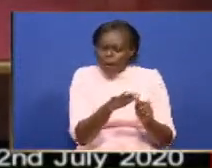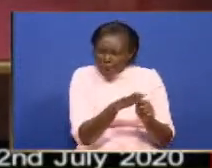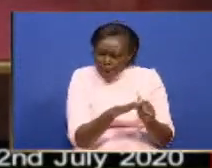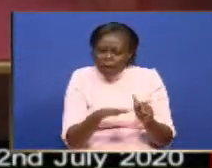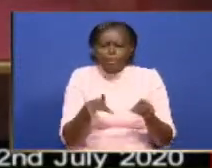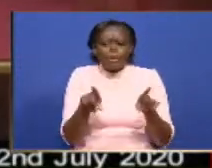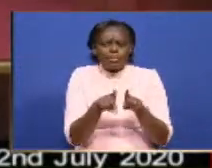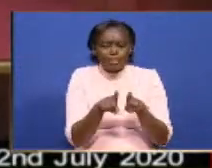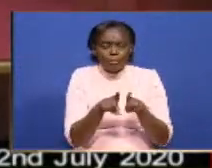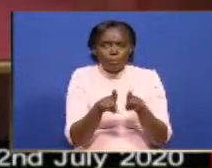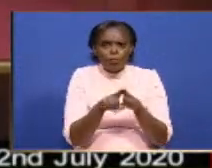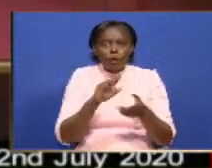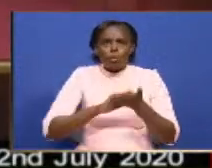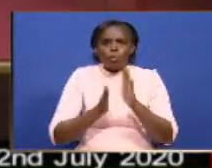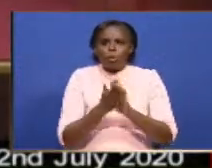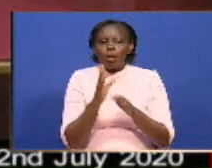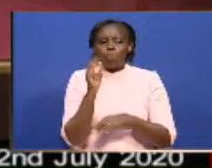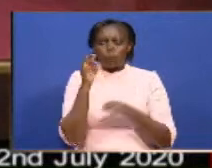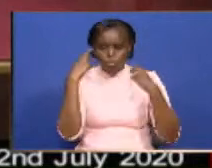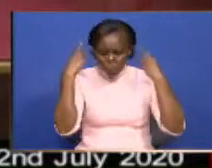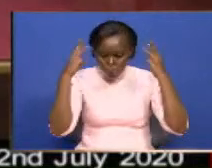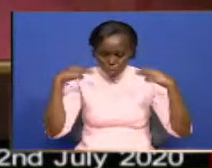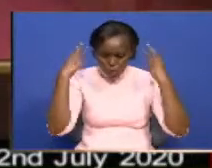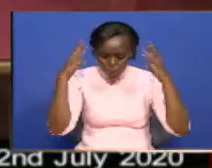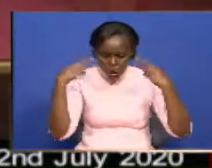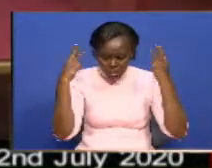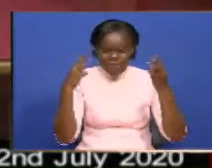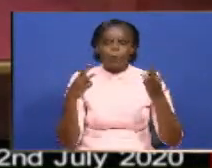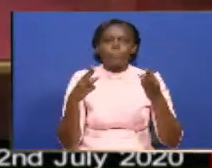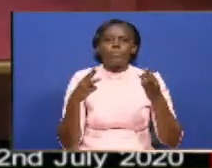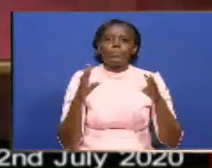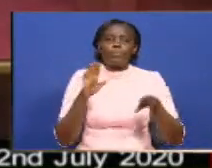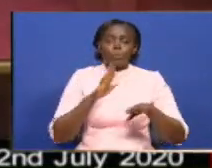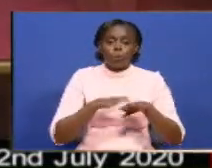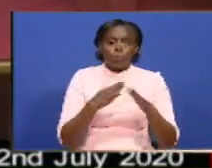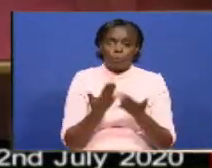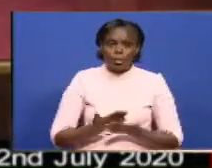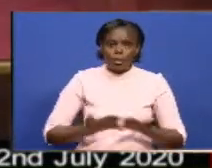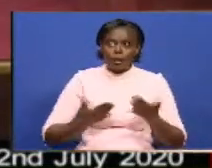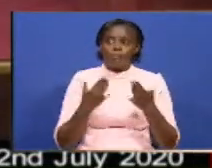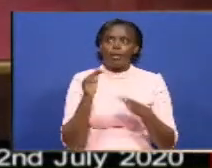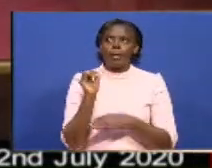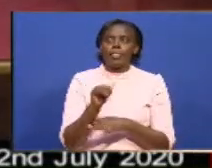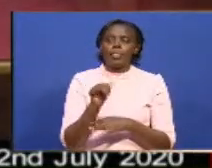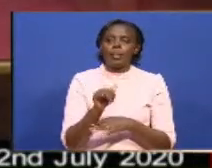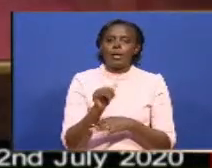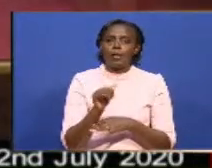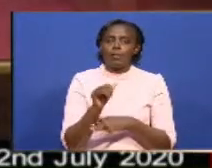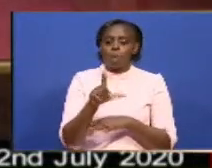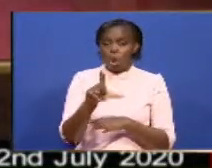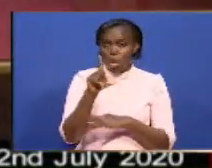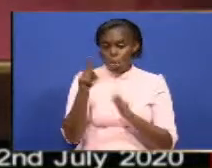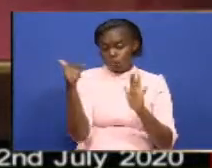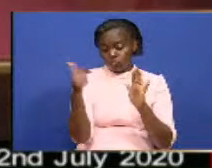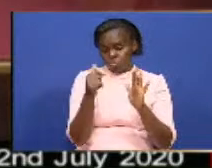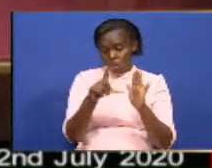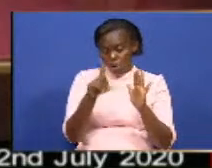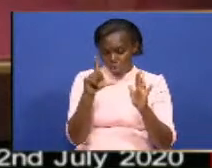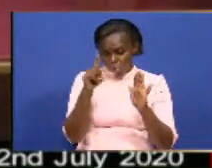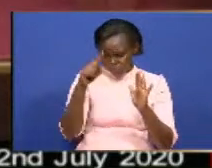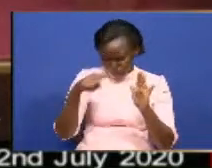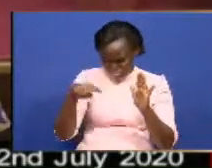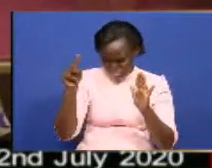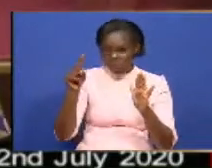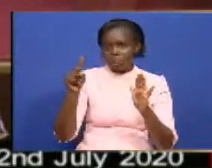yale bila hali ya wasiwasi. Lakini ni vizuri Mheshimiwa Spika kuwa sheria hii